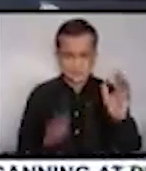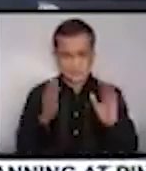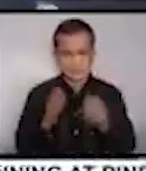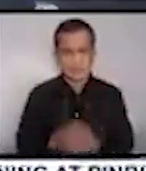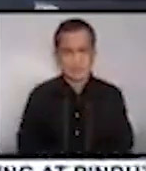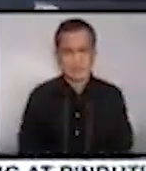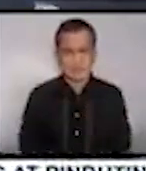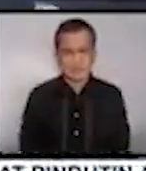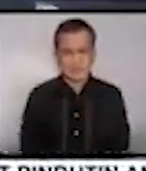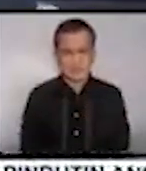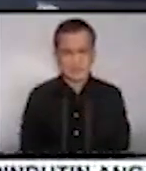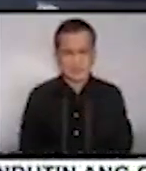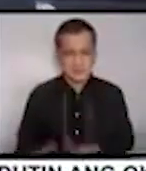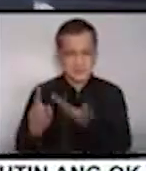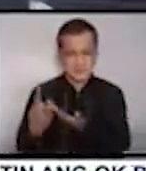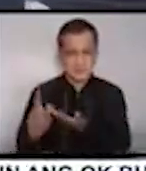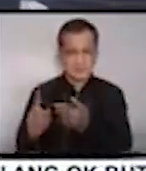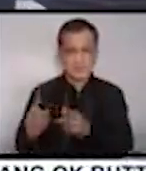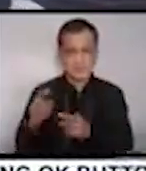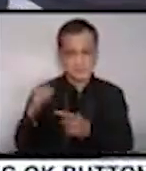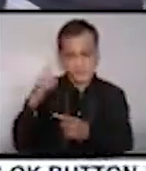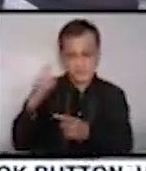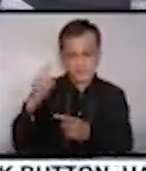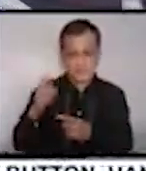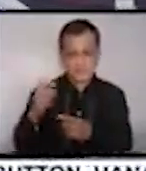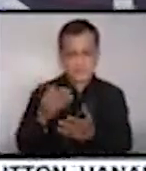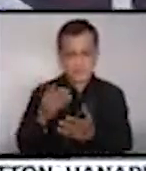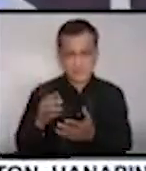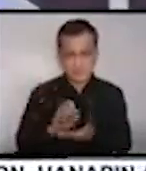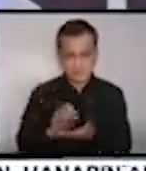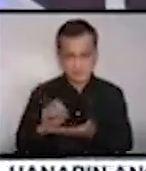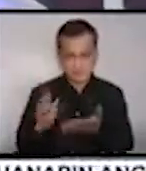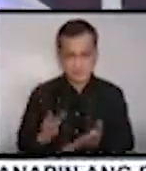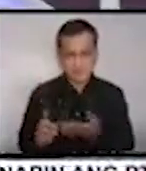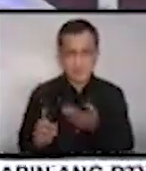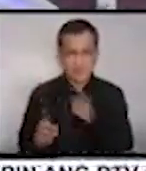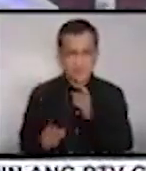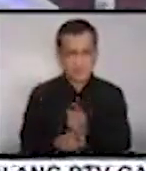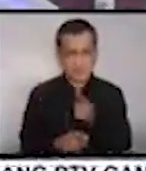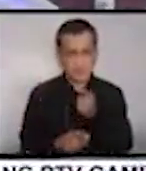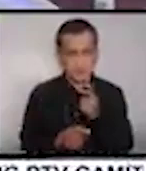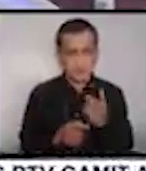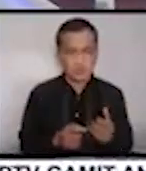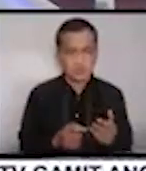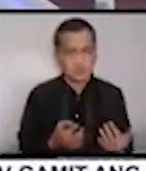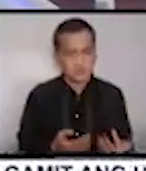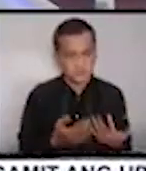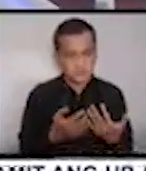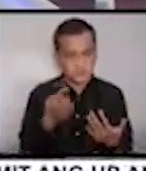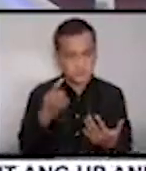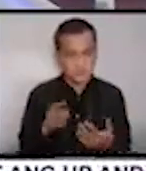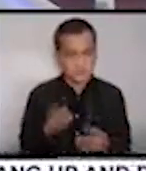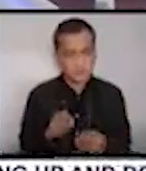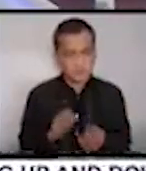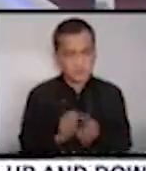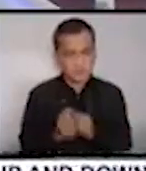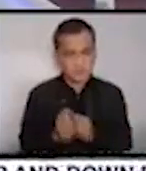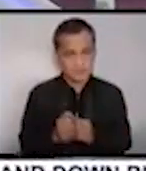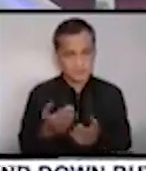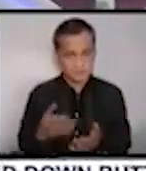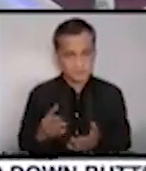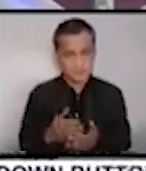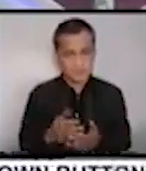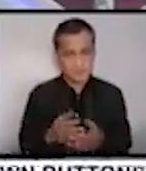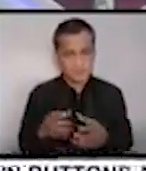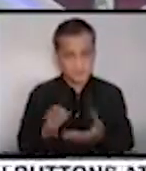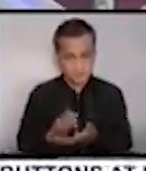Lindsay, pangarap mo talaga maging isang singer-composer, di ba? Ano o sino nag-inspire sa'yo para maging isang singer-composer? Mm-hmm. At sino, meron ka